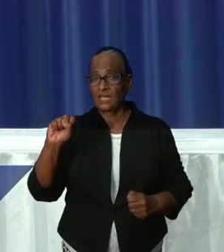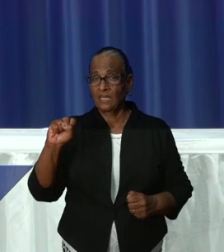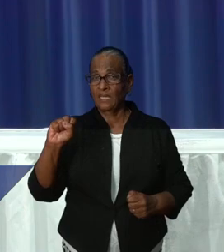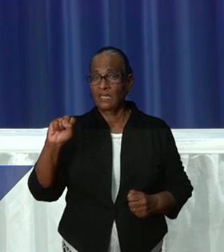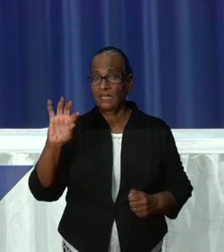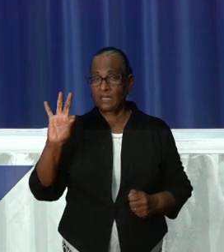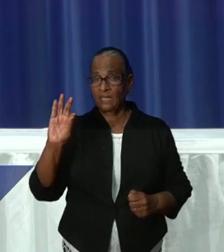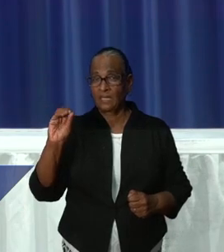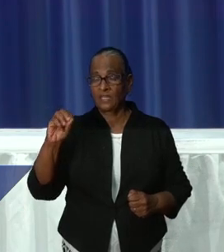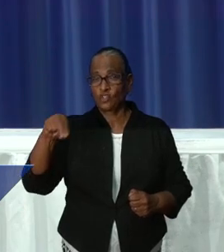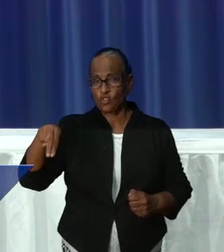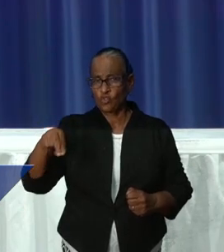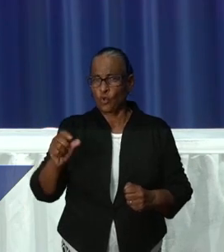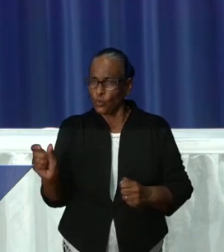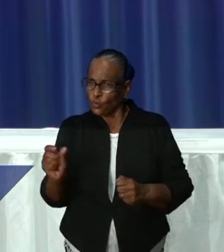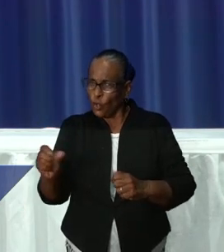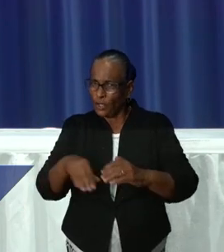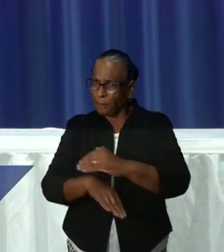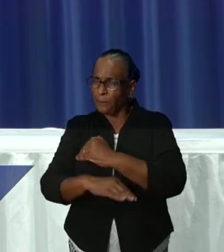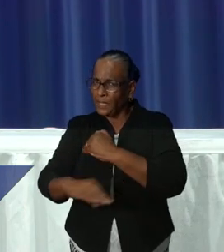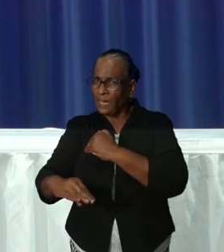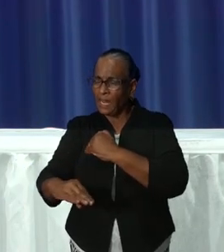Wat blijkt, dat deze mensen